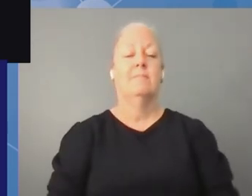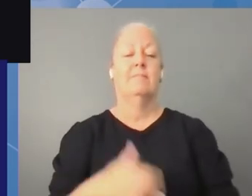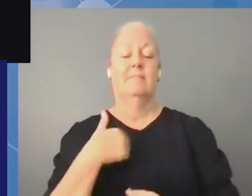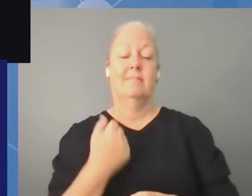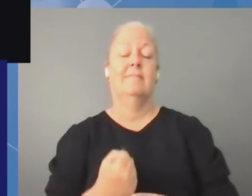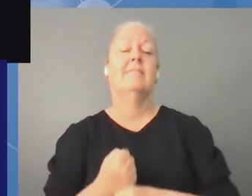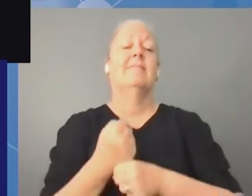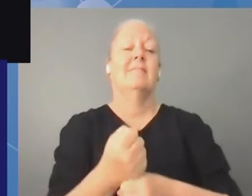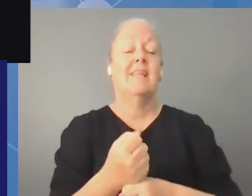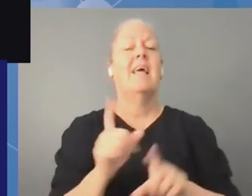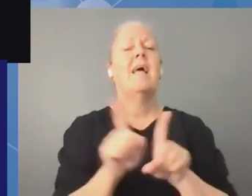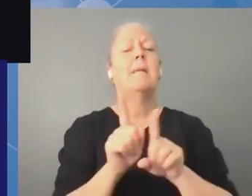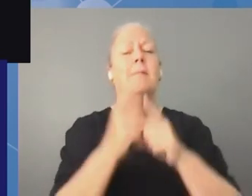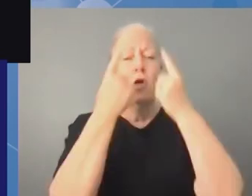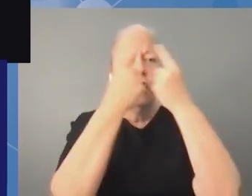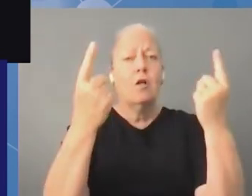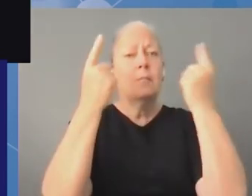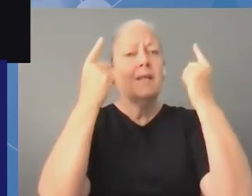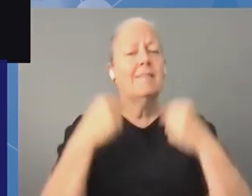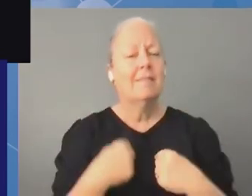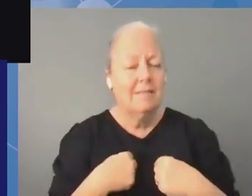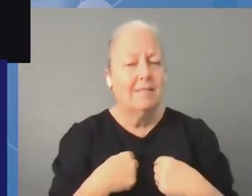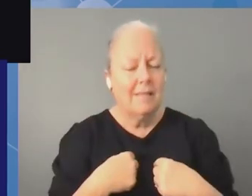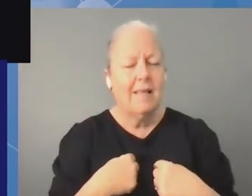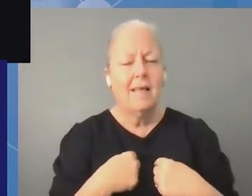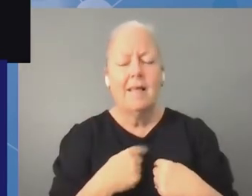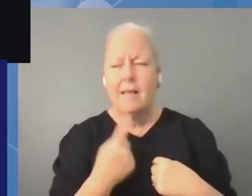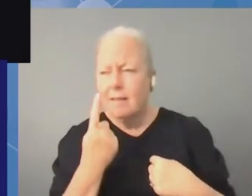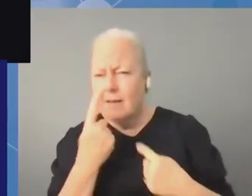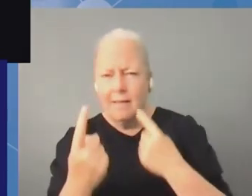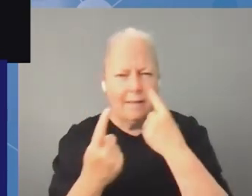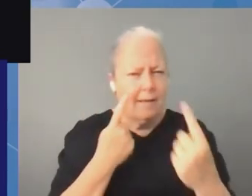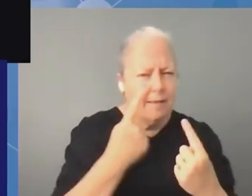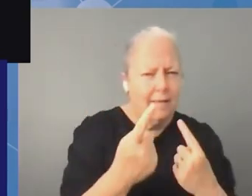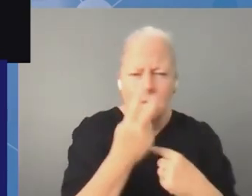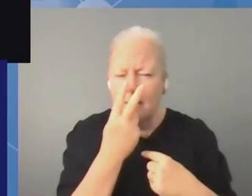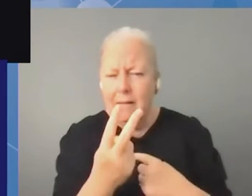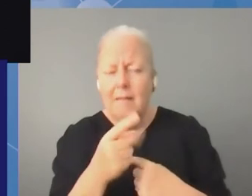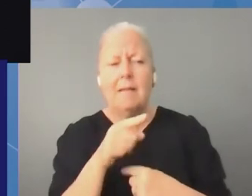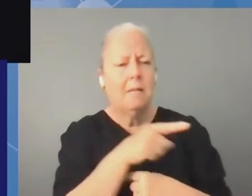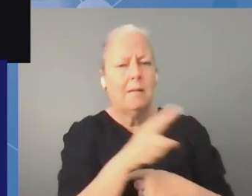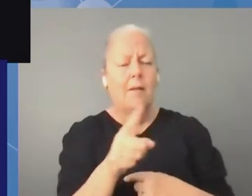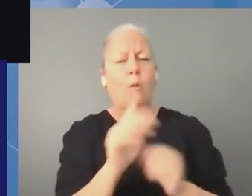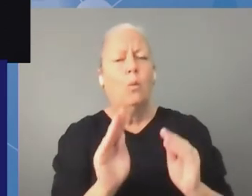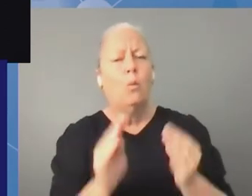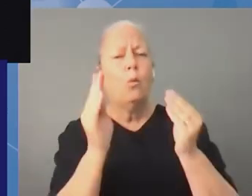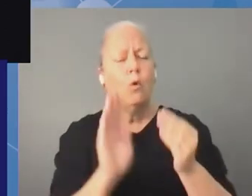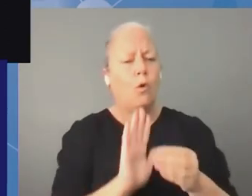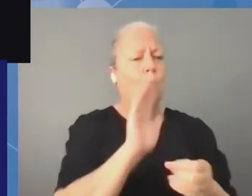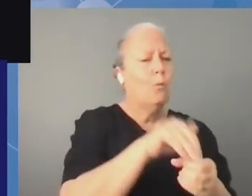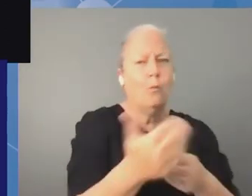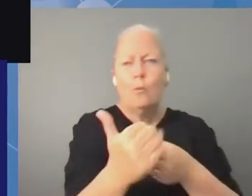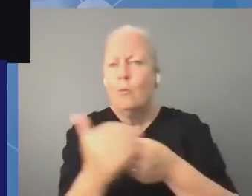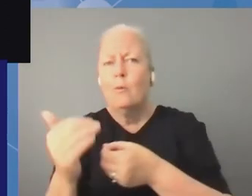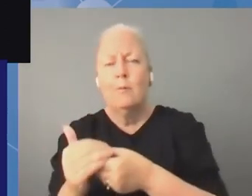了这个卡托伊茨这个城市，非常高兴能够接纳各位做客的吧，非常高兴看到很